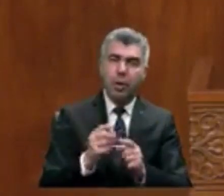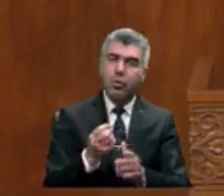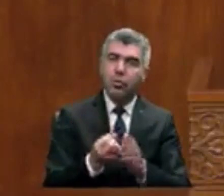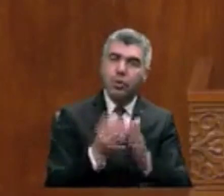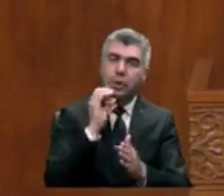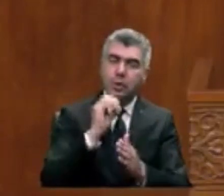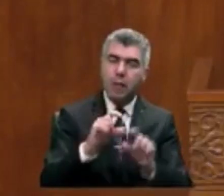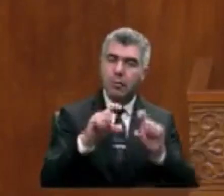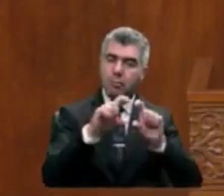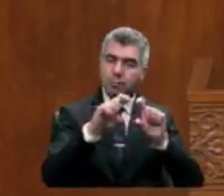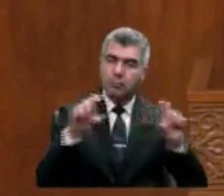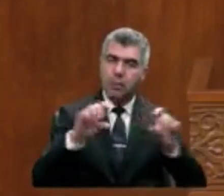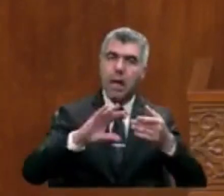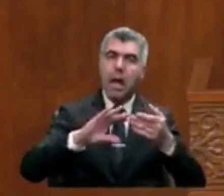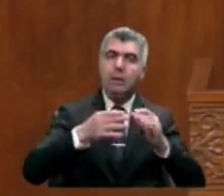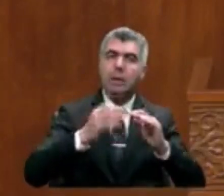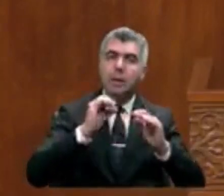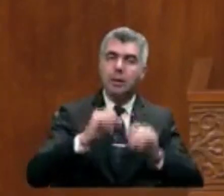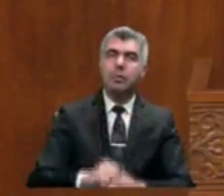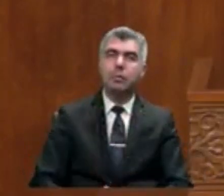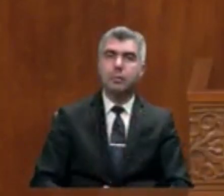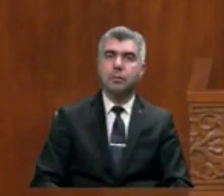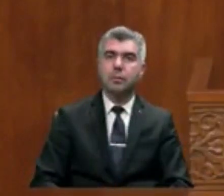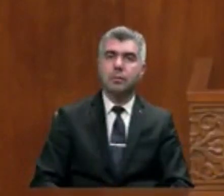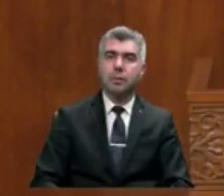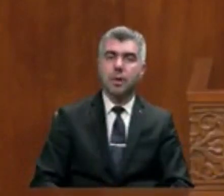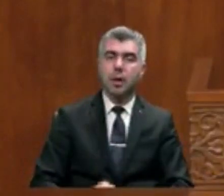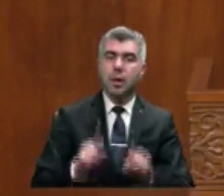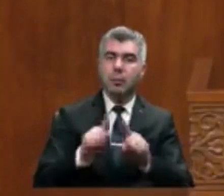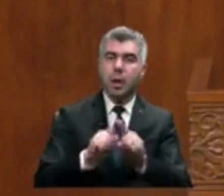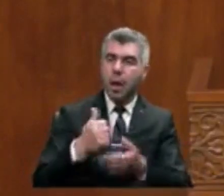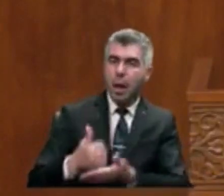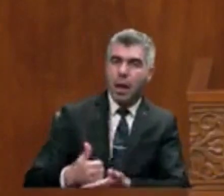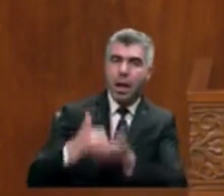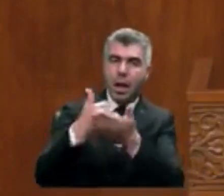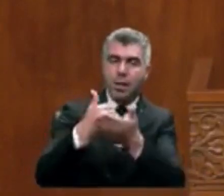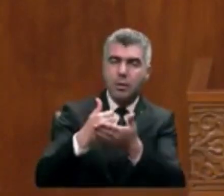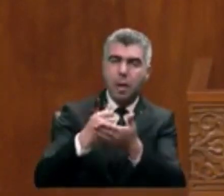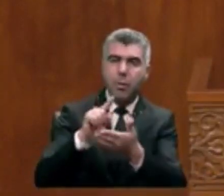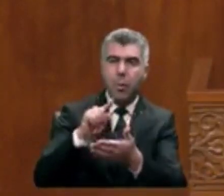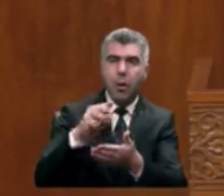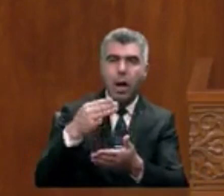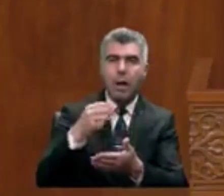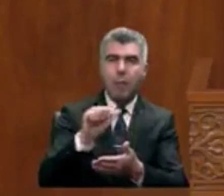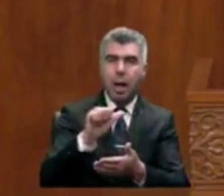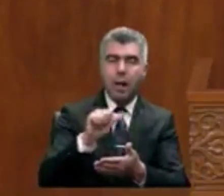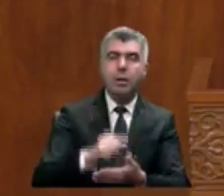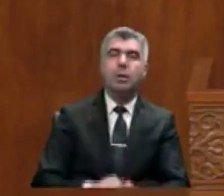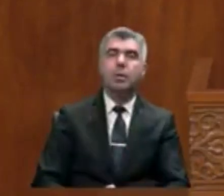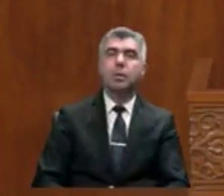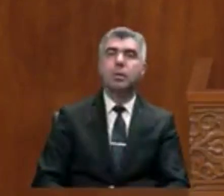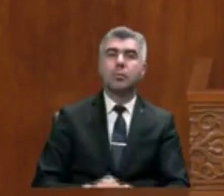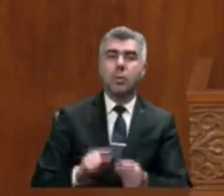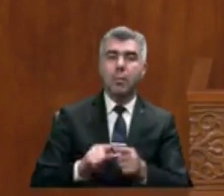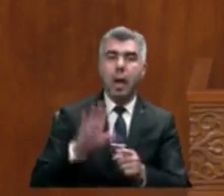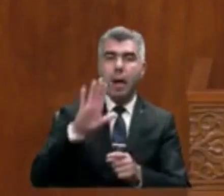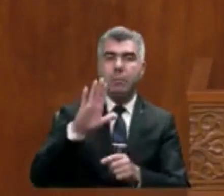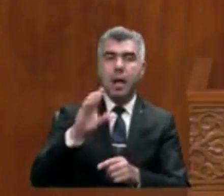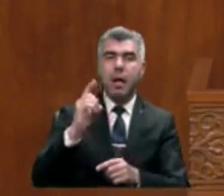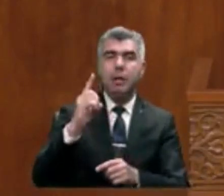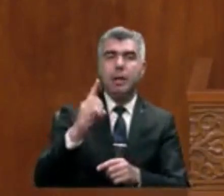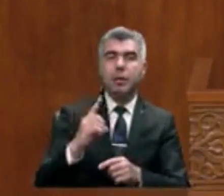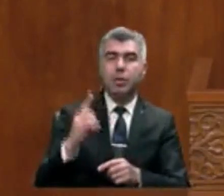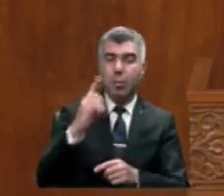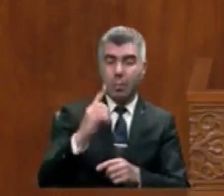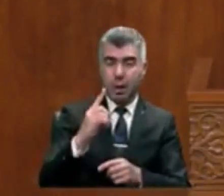عبر المنصه الالكترونيه بورس سرست بتاريخ 5 دجنبر